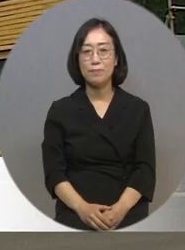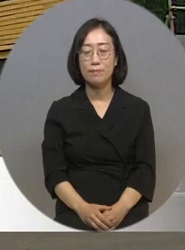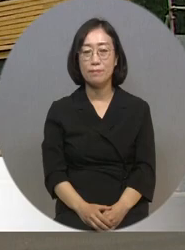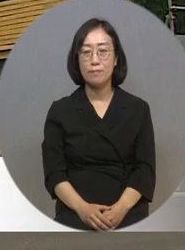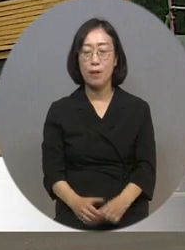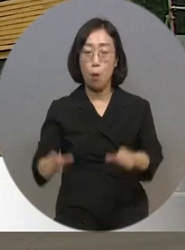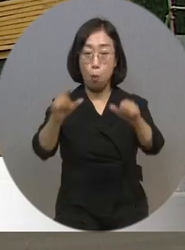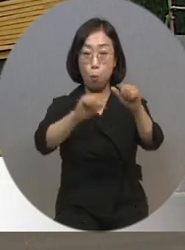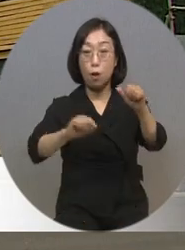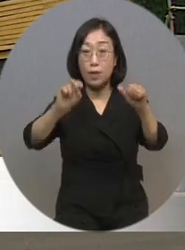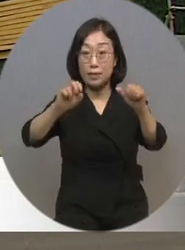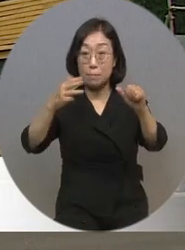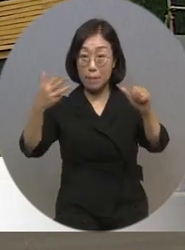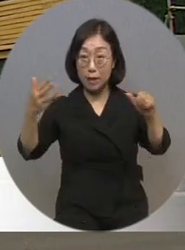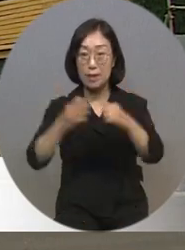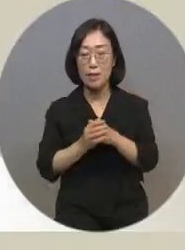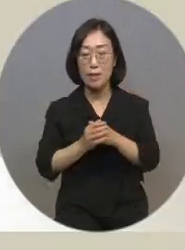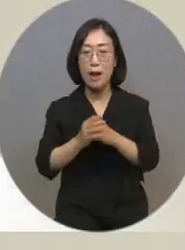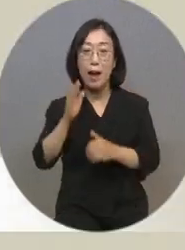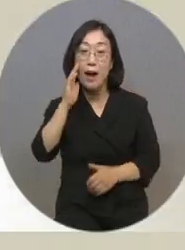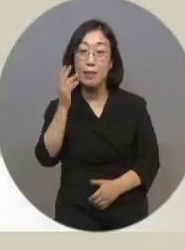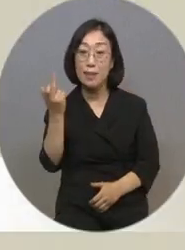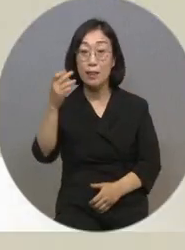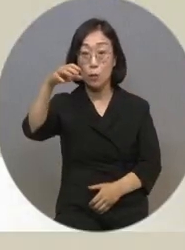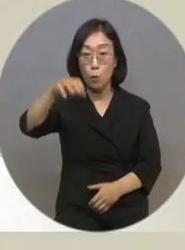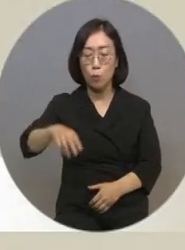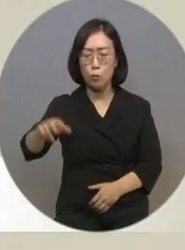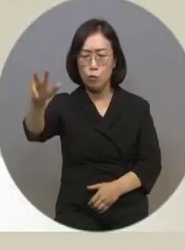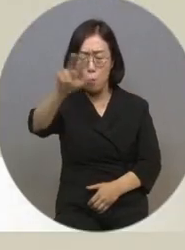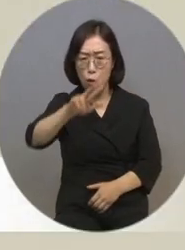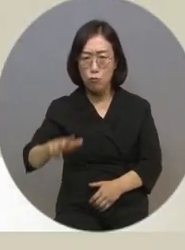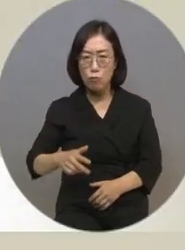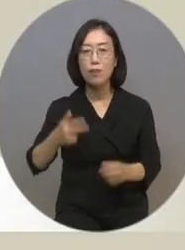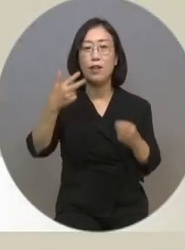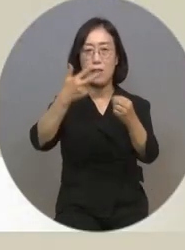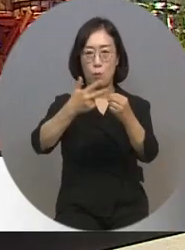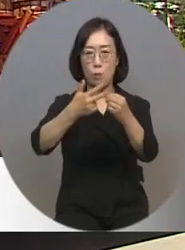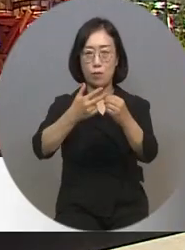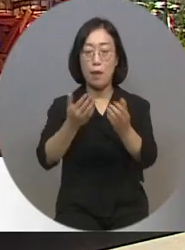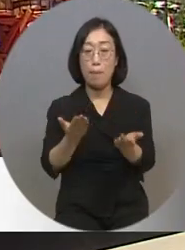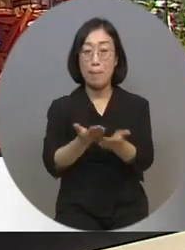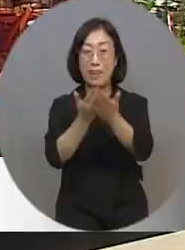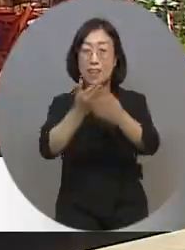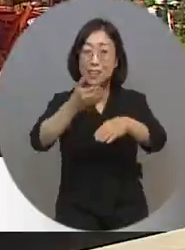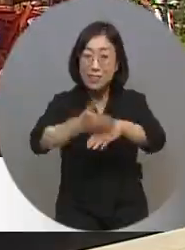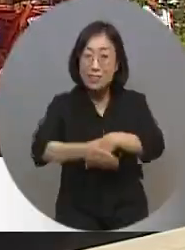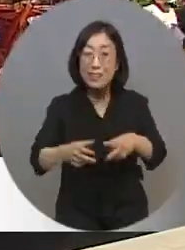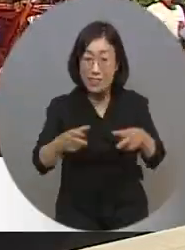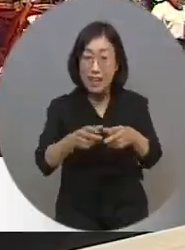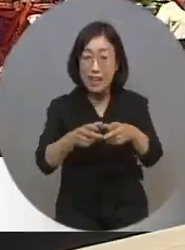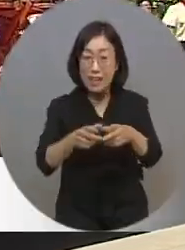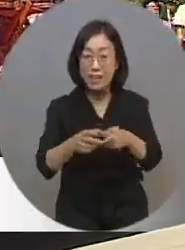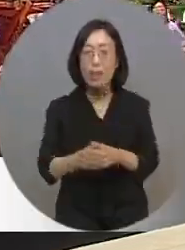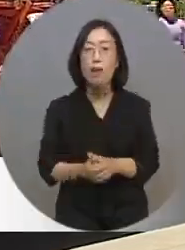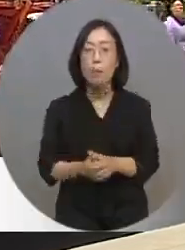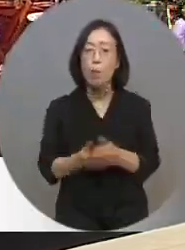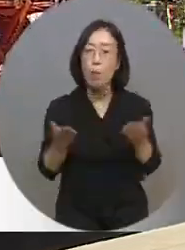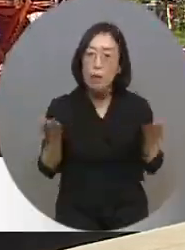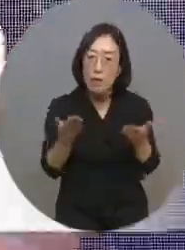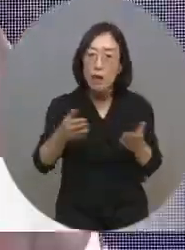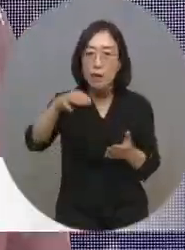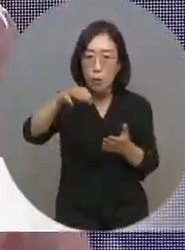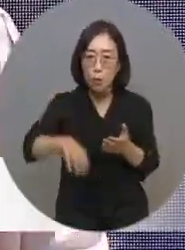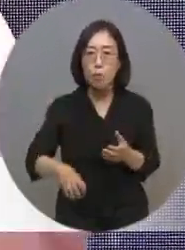지난 5월 28일 충남 아산시에서 전국에서 7번째 발달장애인 특화사업장 아산 가치만드소